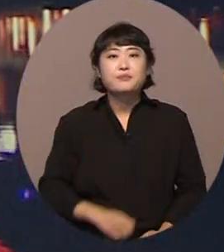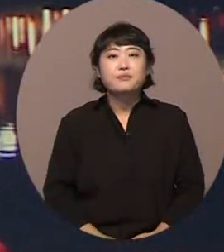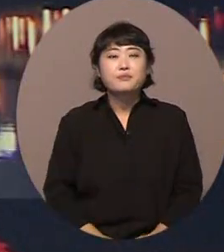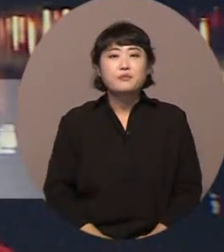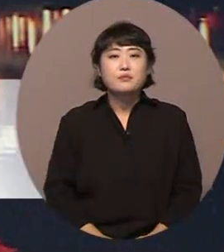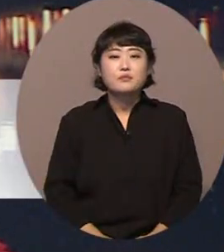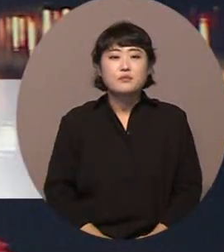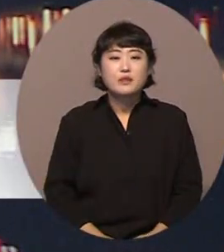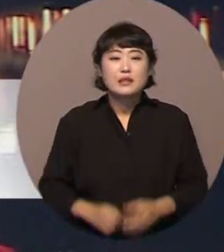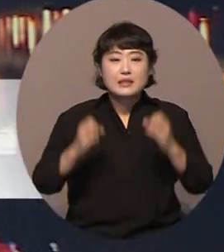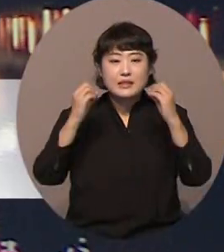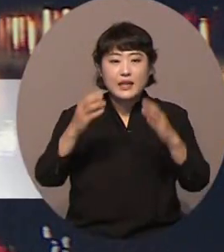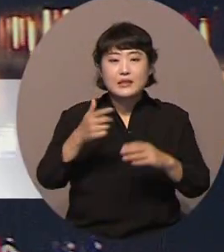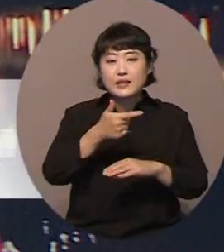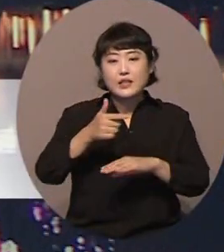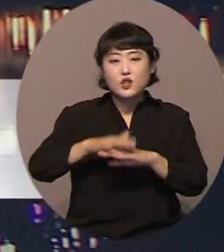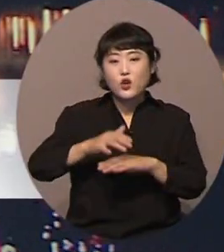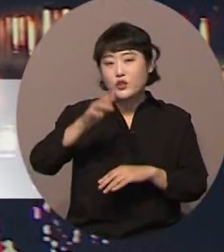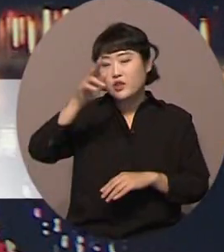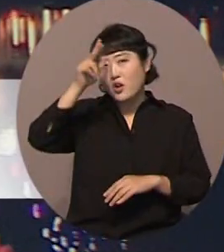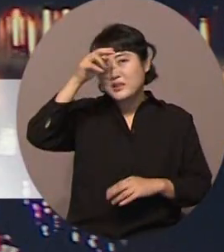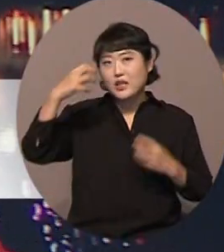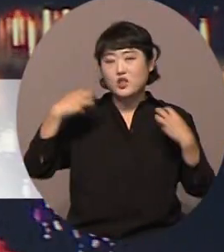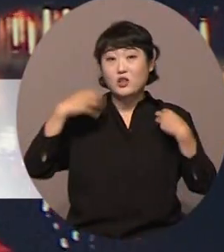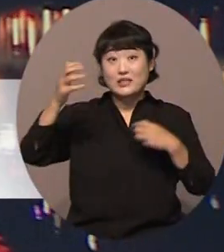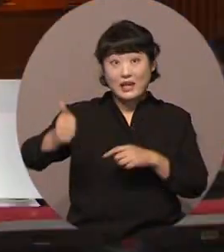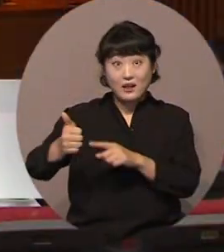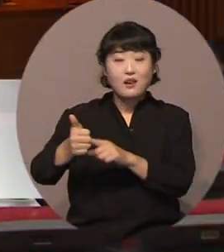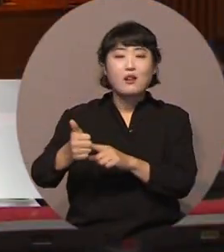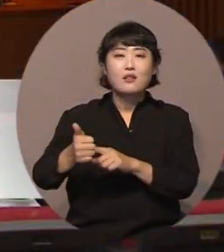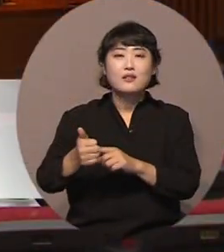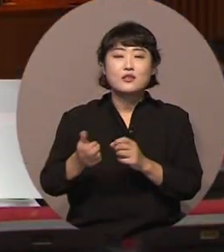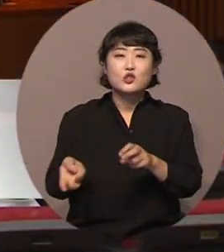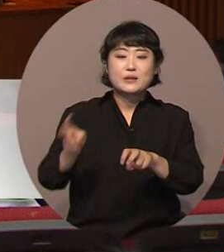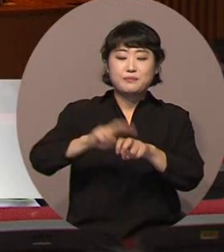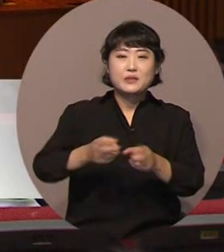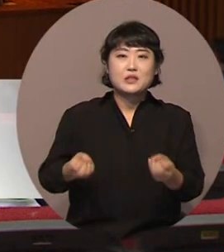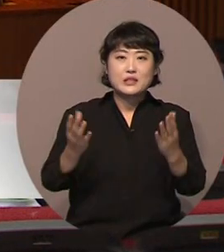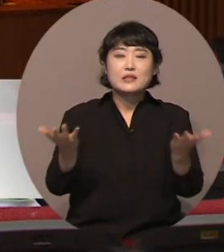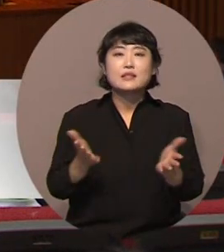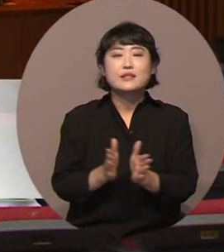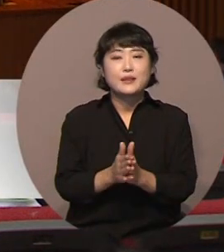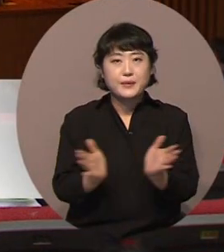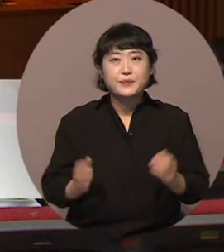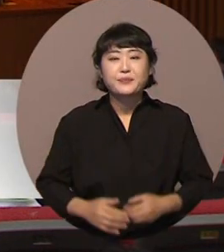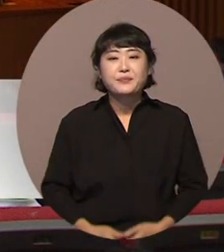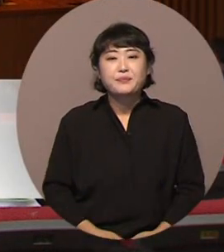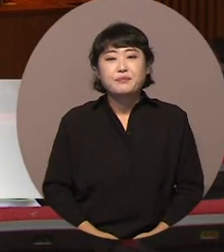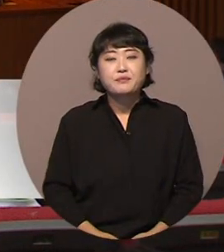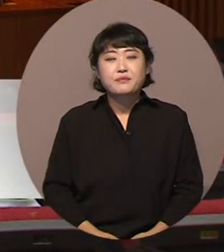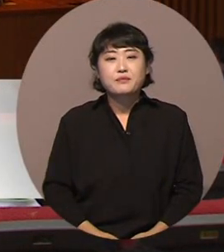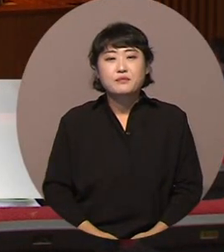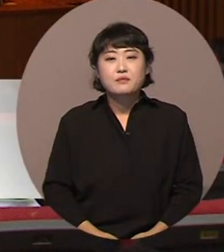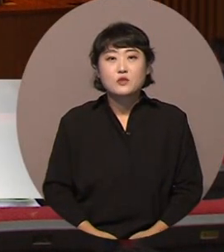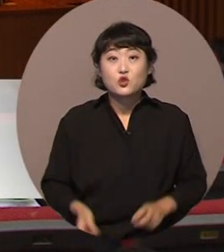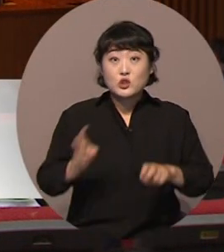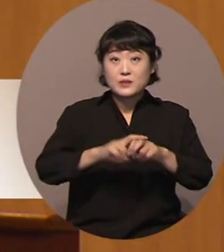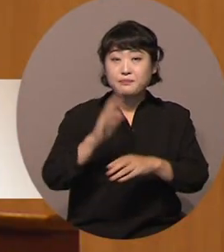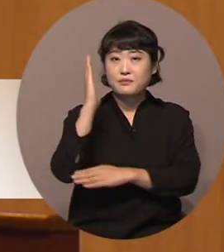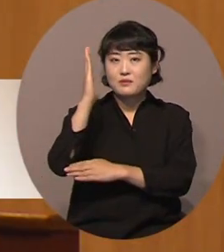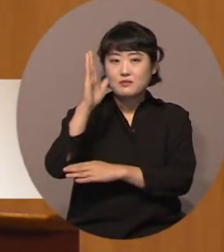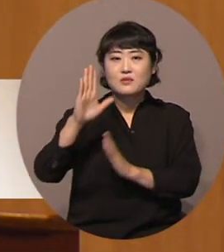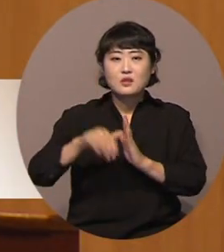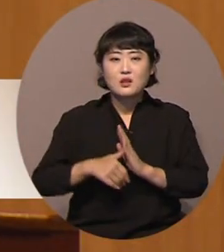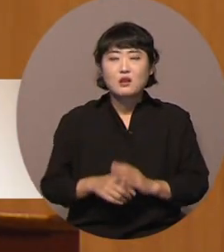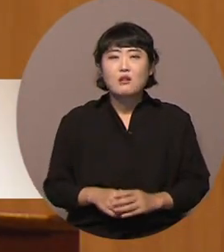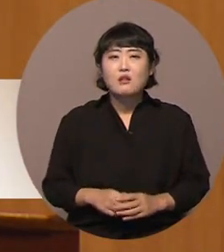윤승영 신임 대전 경찰청장이 대전청 취임식을 갖고 업무에 들어갔습니다 윤청자 취임사에서